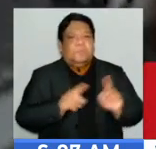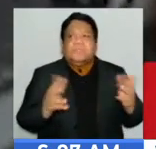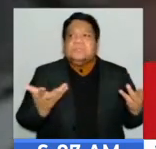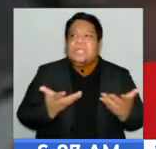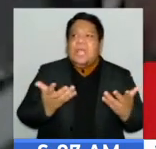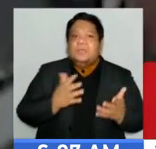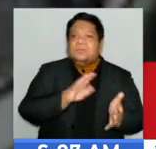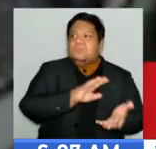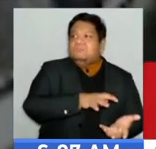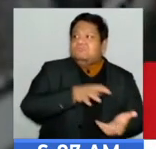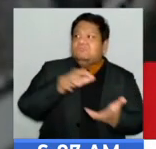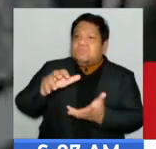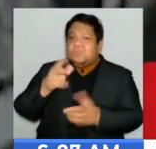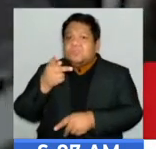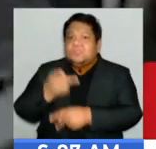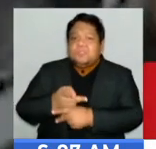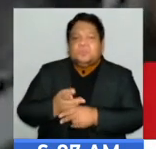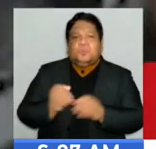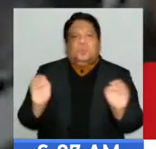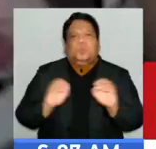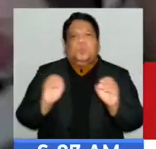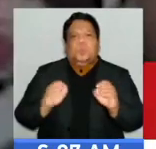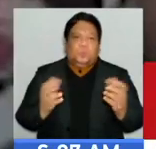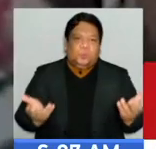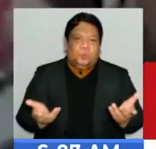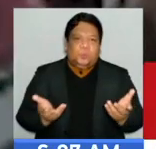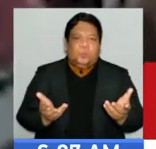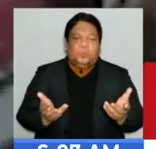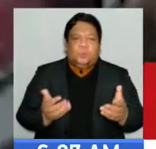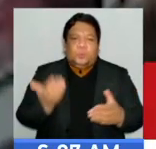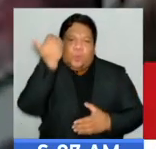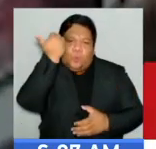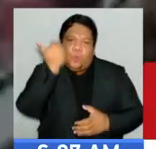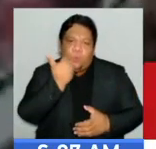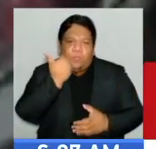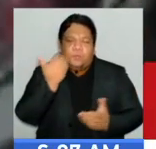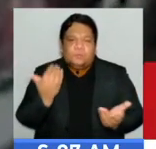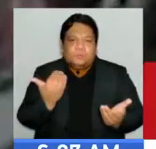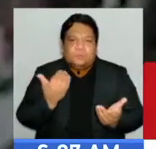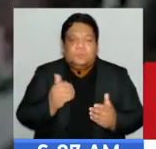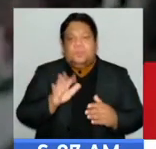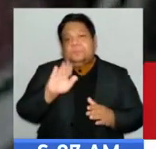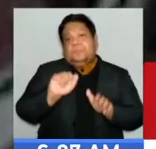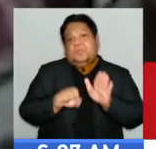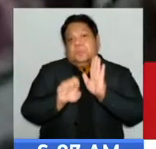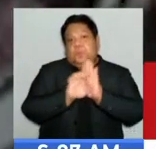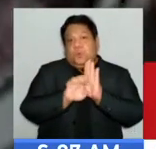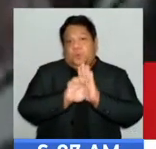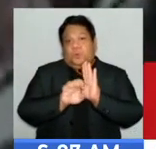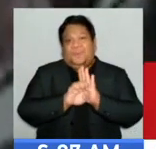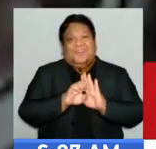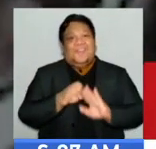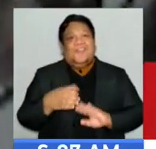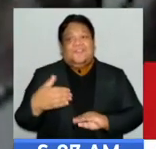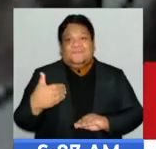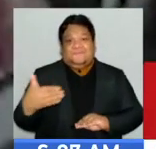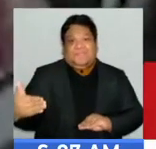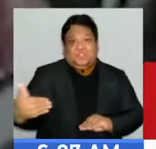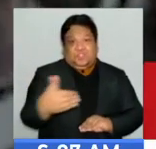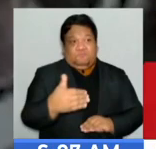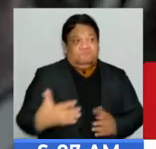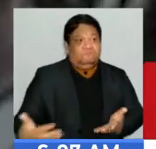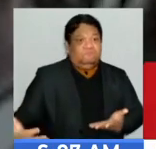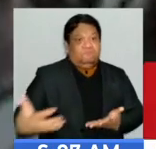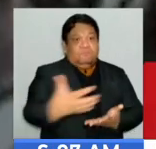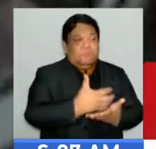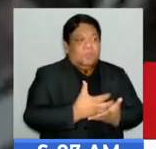handling you know yung handling mismo halimbawa yung mga mangisda natin pupunta sa dagat walang yelo so pagdating